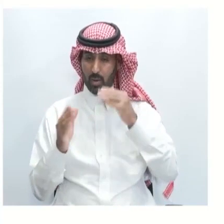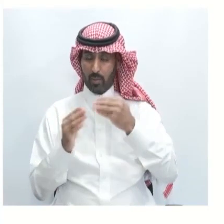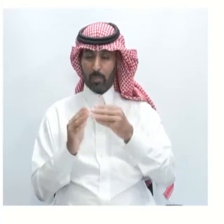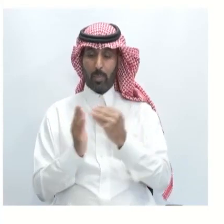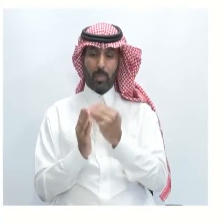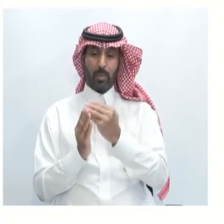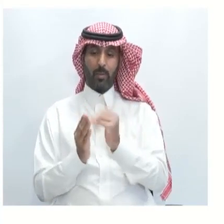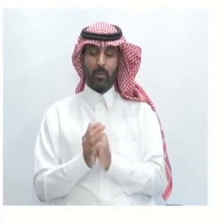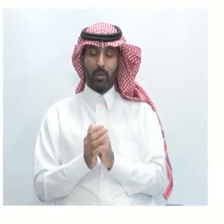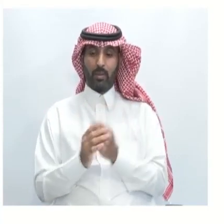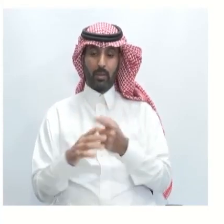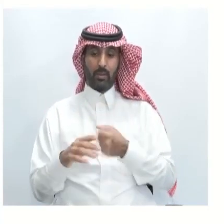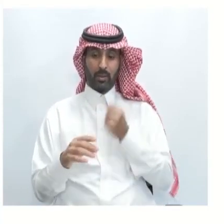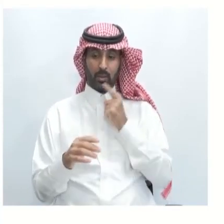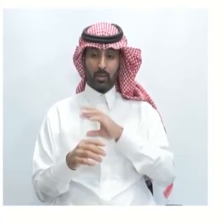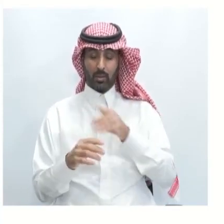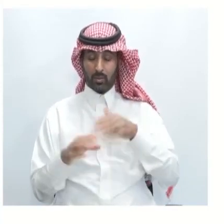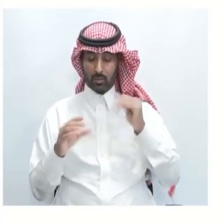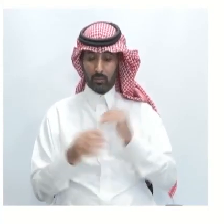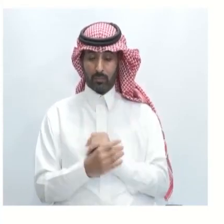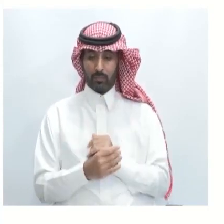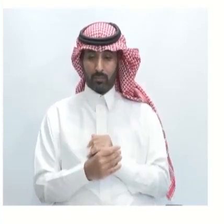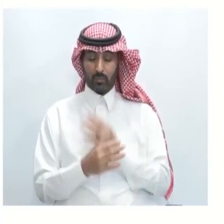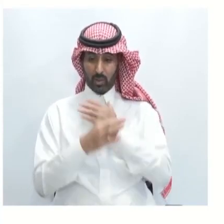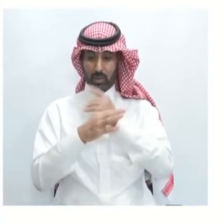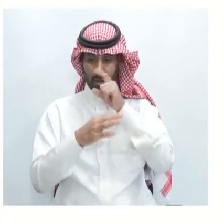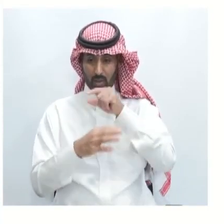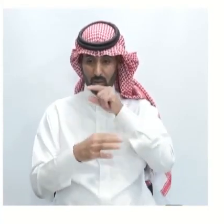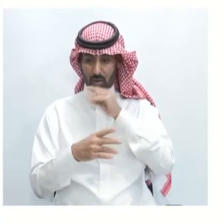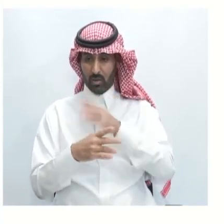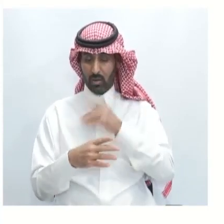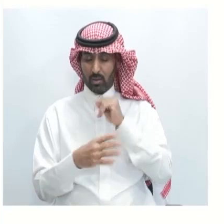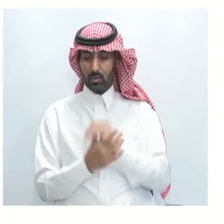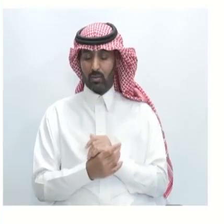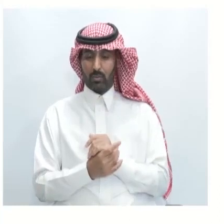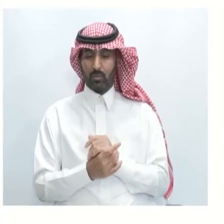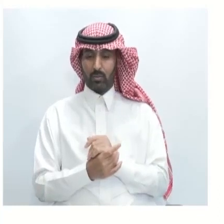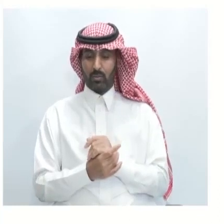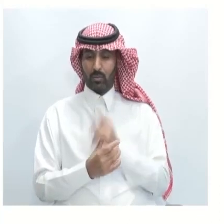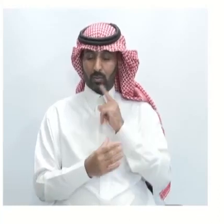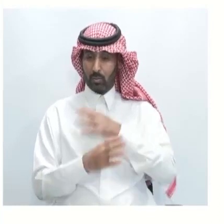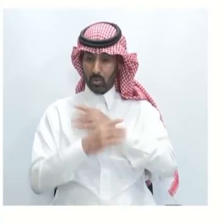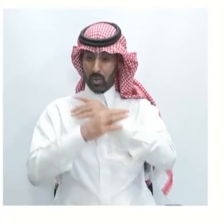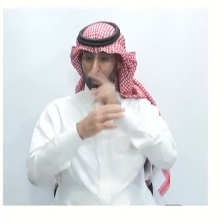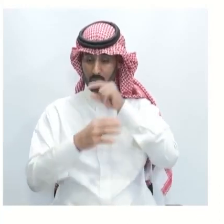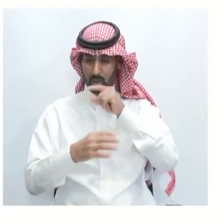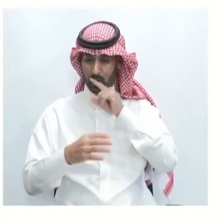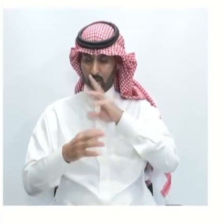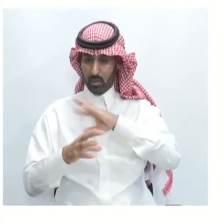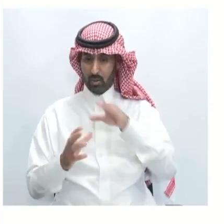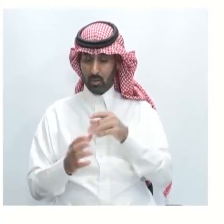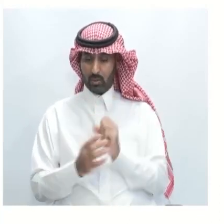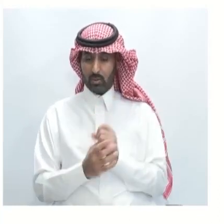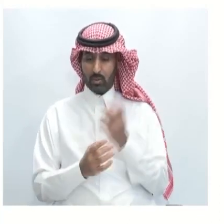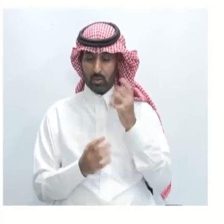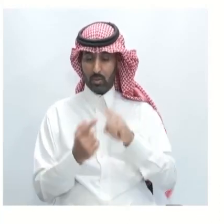والنتيجه تكون اذا كل صقر يطير كل صقر له كل ما له جناحان يطير كل صقر له